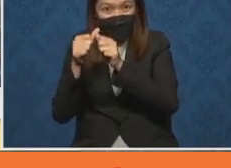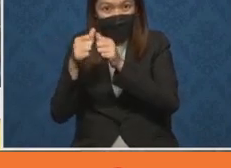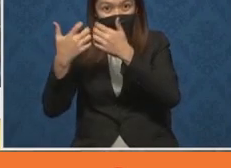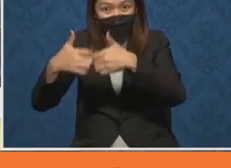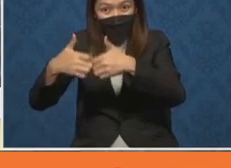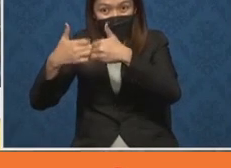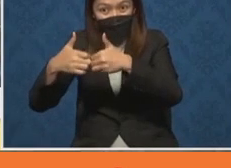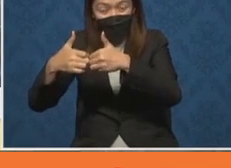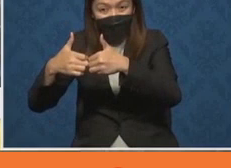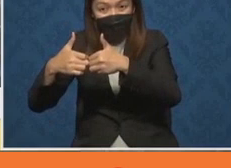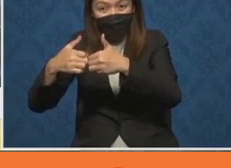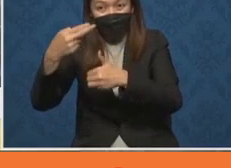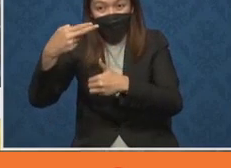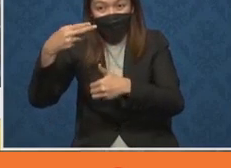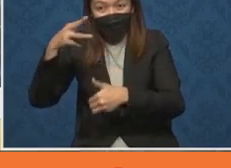ตี้ไดไทปทาน